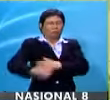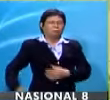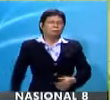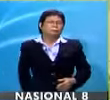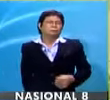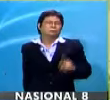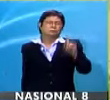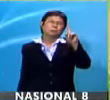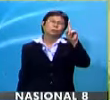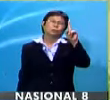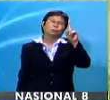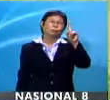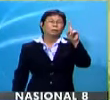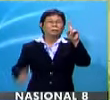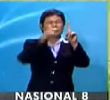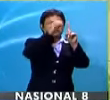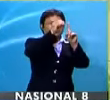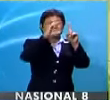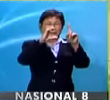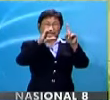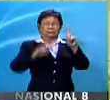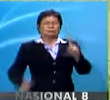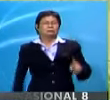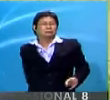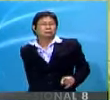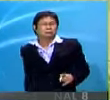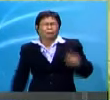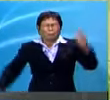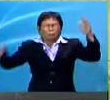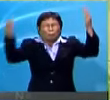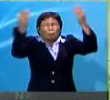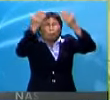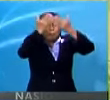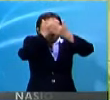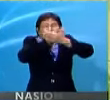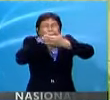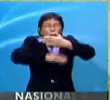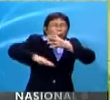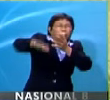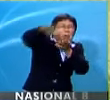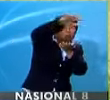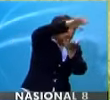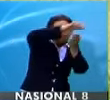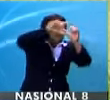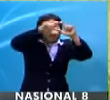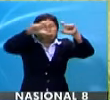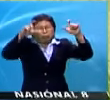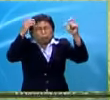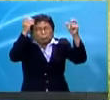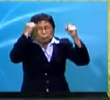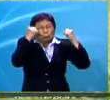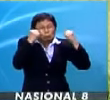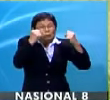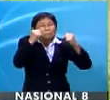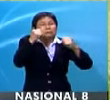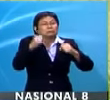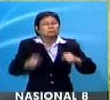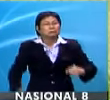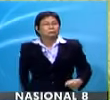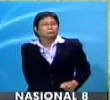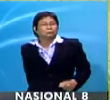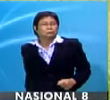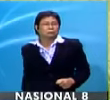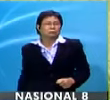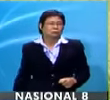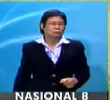cus dan keadaan di sana agak mendung dan berer kuat sebab masih masih